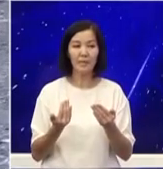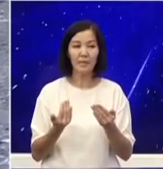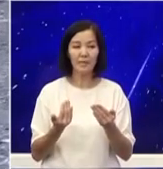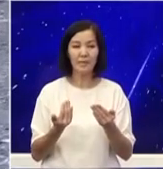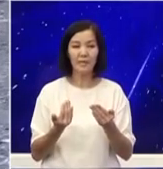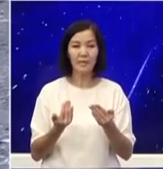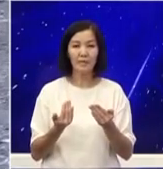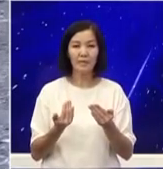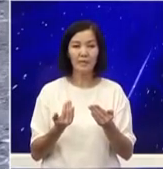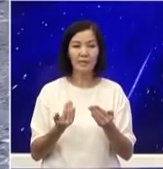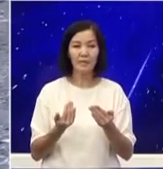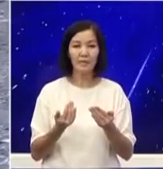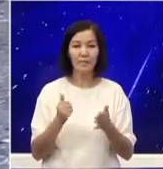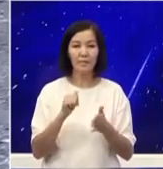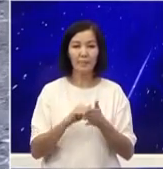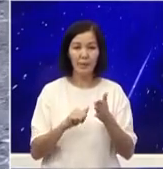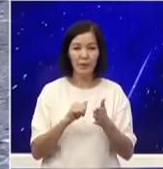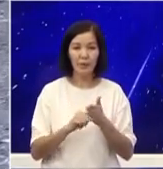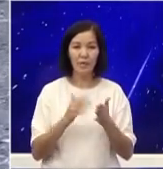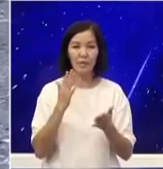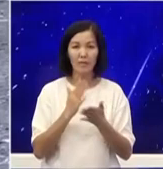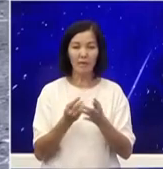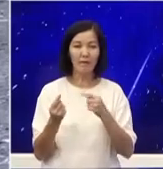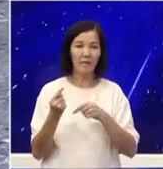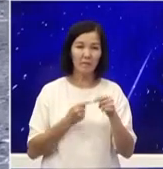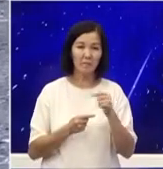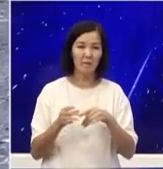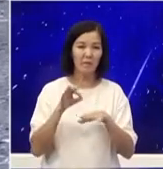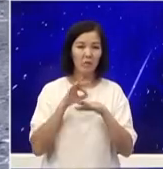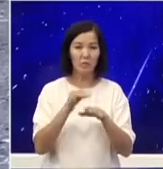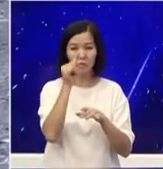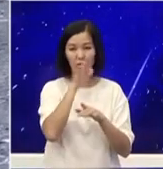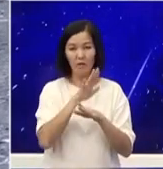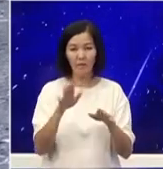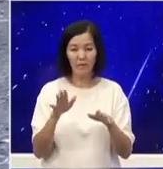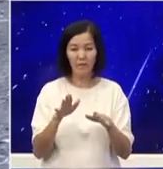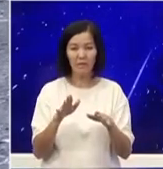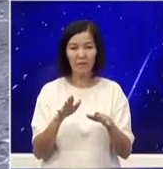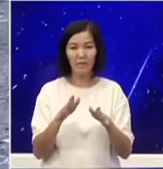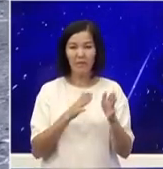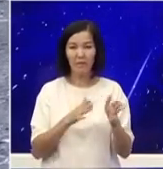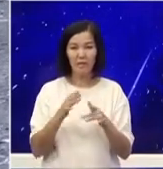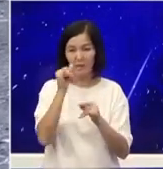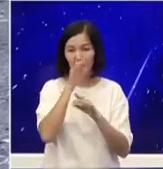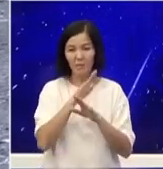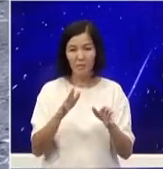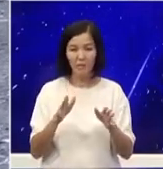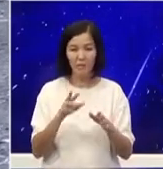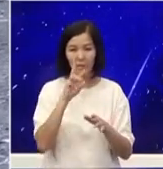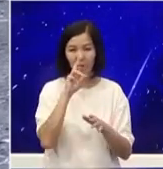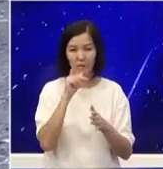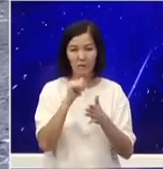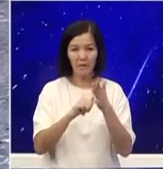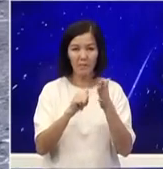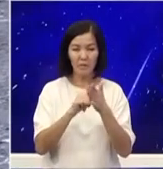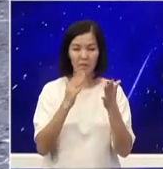қандай да бір себептермен жүргізе алмады кәсіпкерлеріміз. Енді біз жаңағы